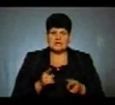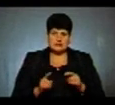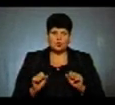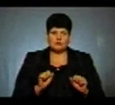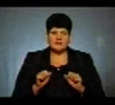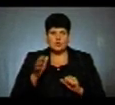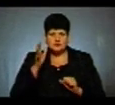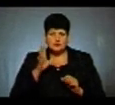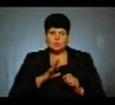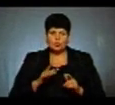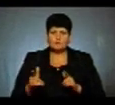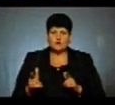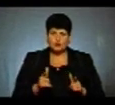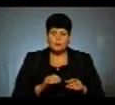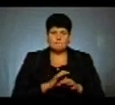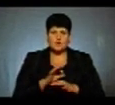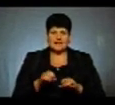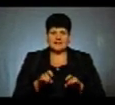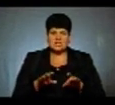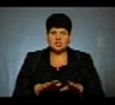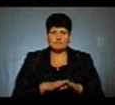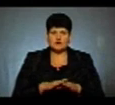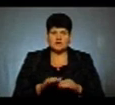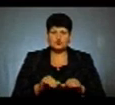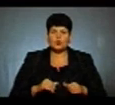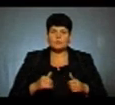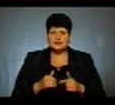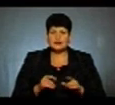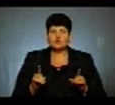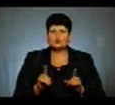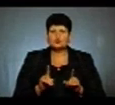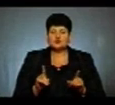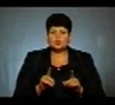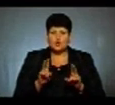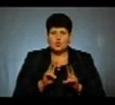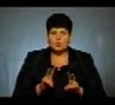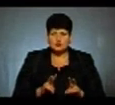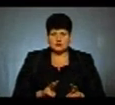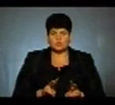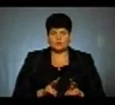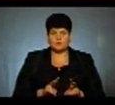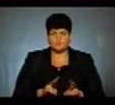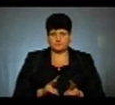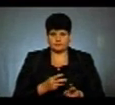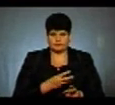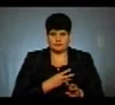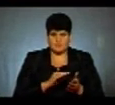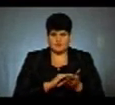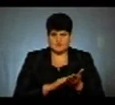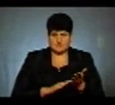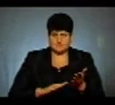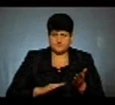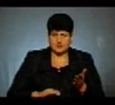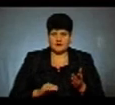управлінням освіти був підготовлений проєкт рішення виконавчого комітету щодо розгляду петиції щодо викладання